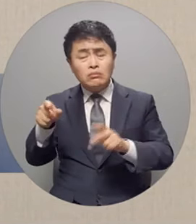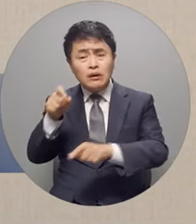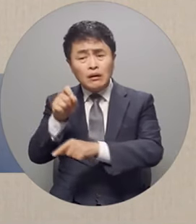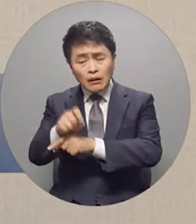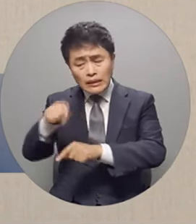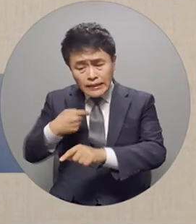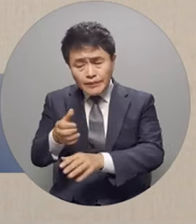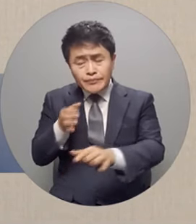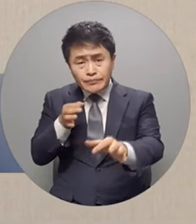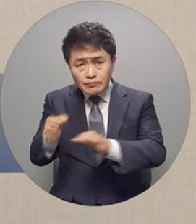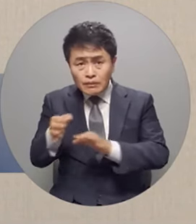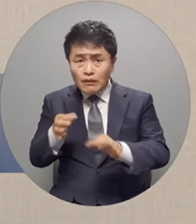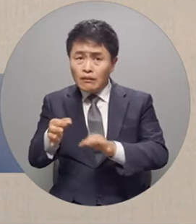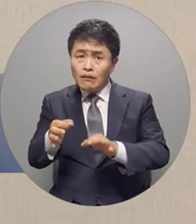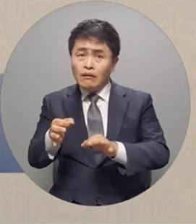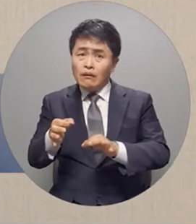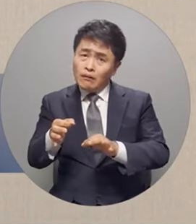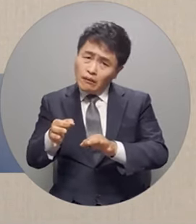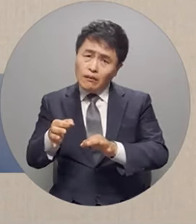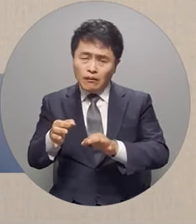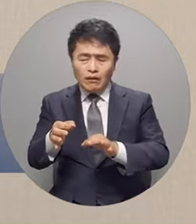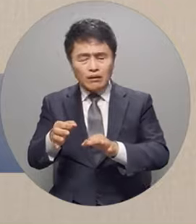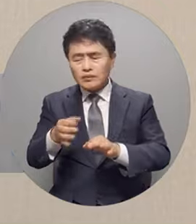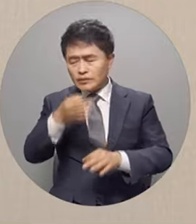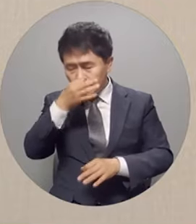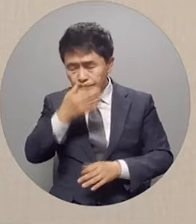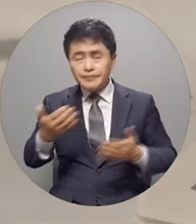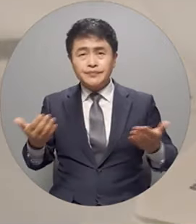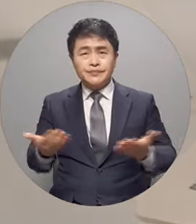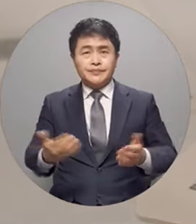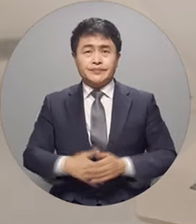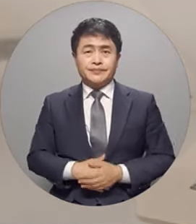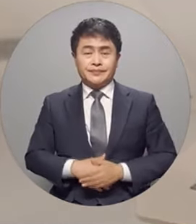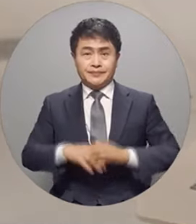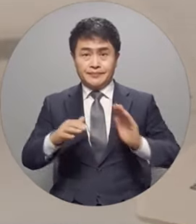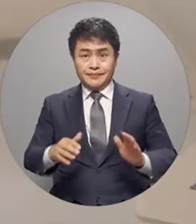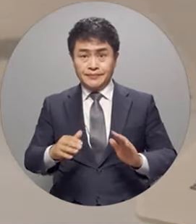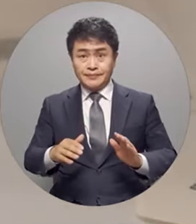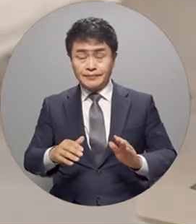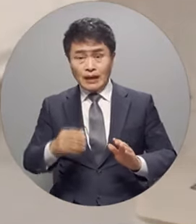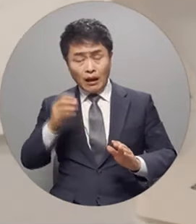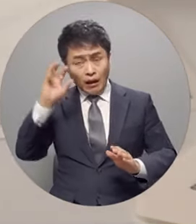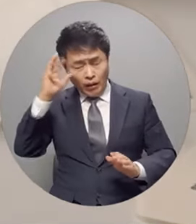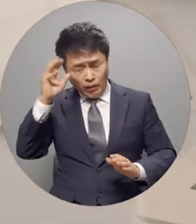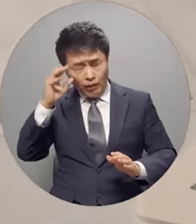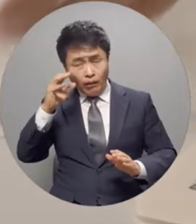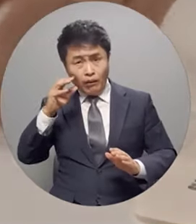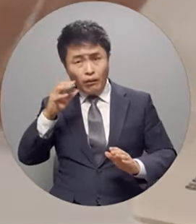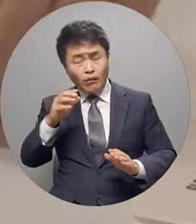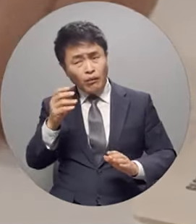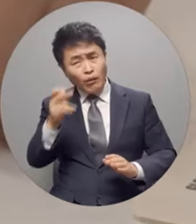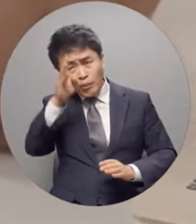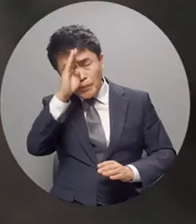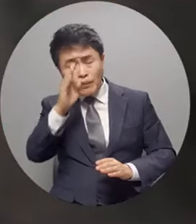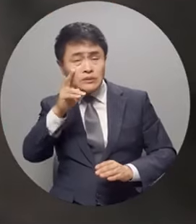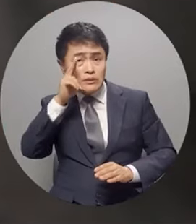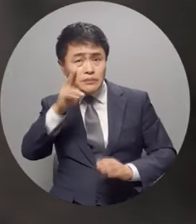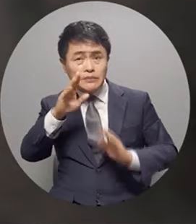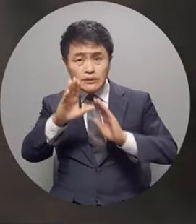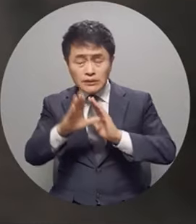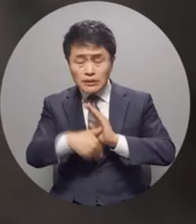자영업자로 하기에는 상히 좀 힘들지 환각이나 피해 망상 같은 형의 병가 심해질